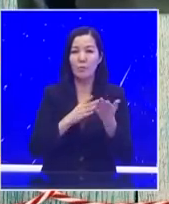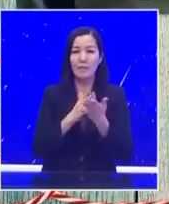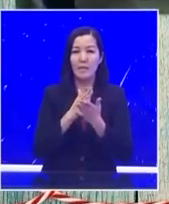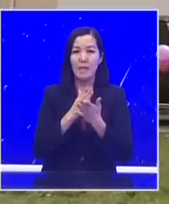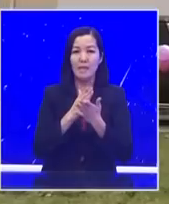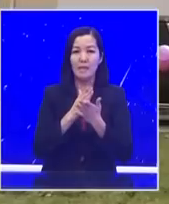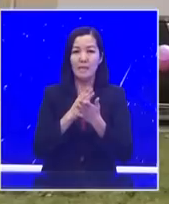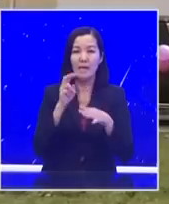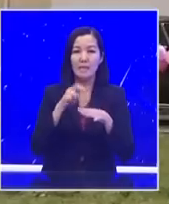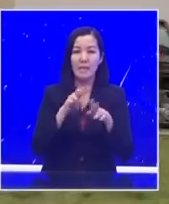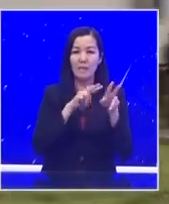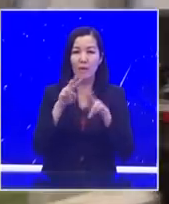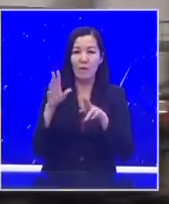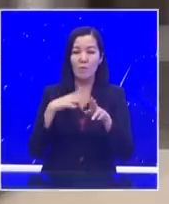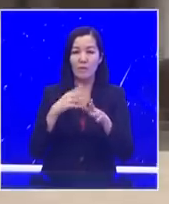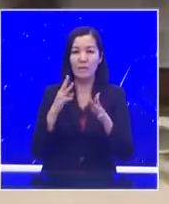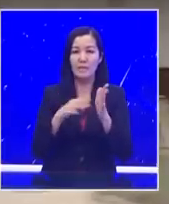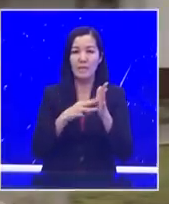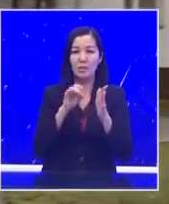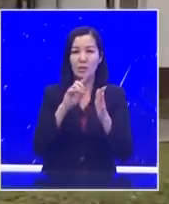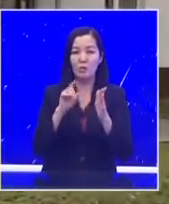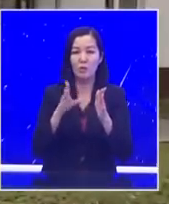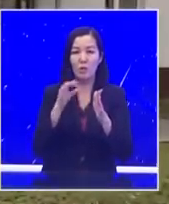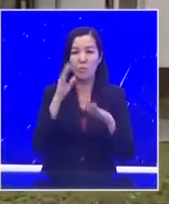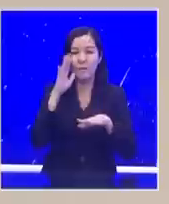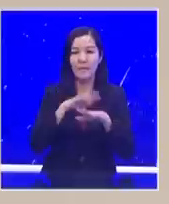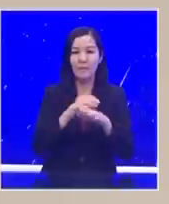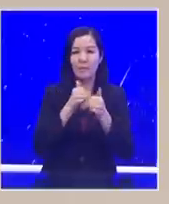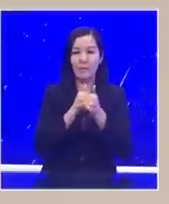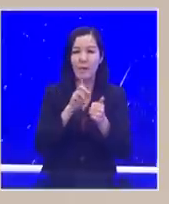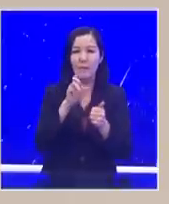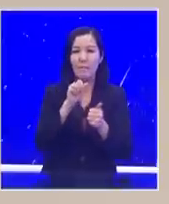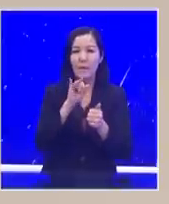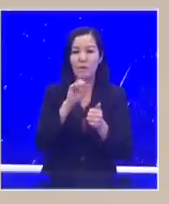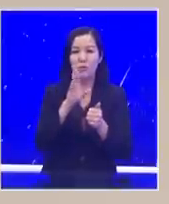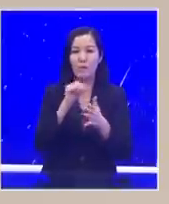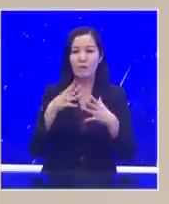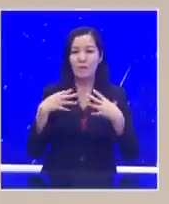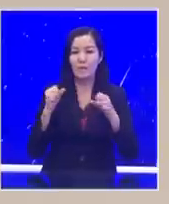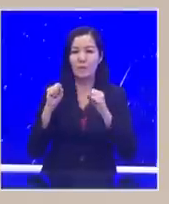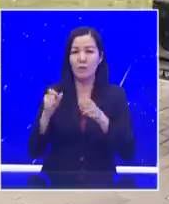клиникалық аурухана дәрігерлердің бақылауына алынған. 8 наурызда облыс әкімінің орынбасары Батыржан